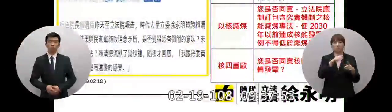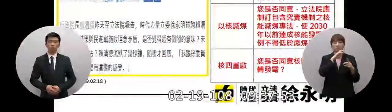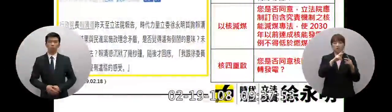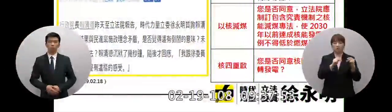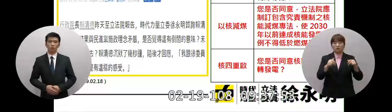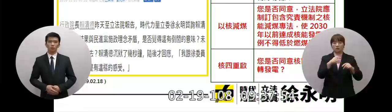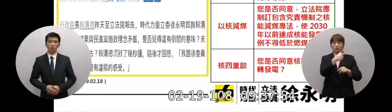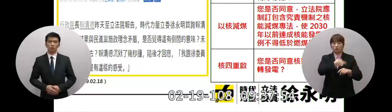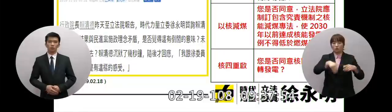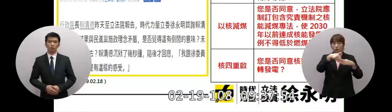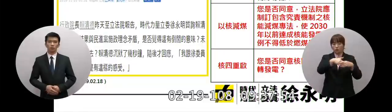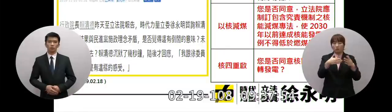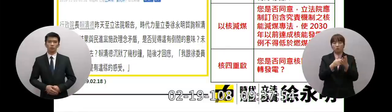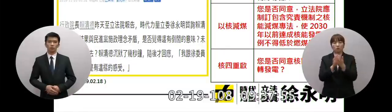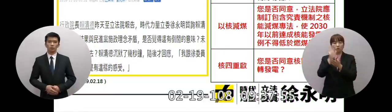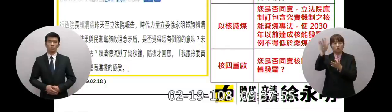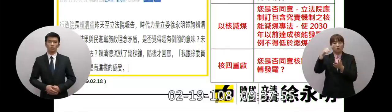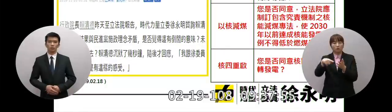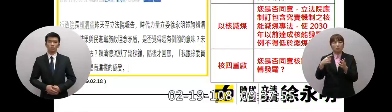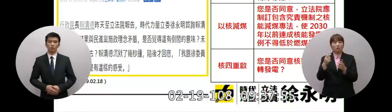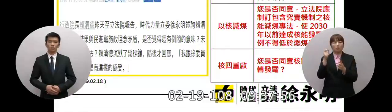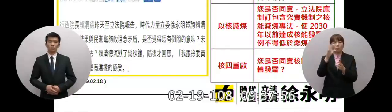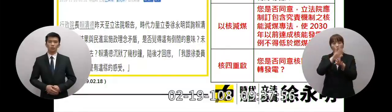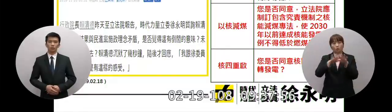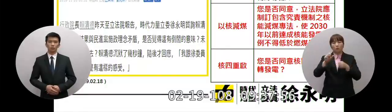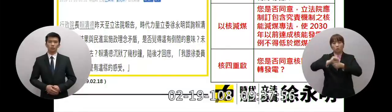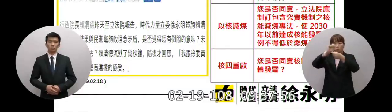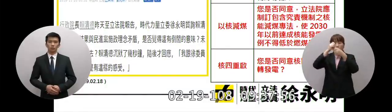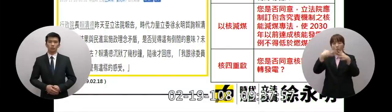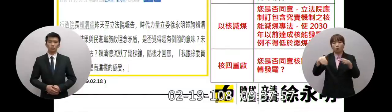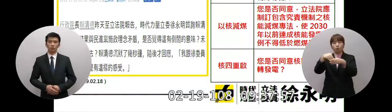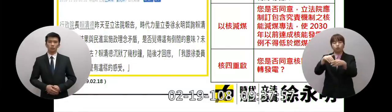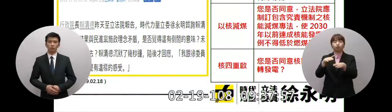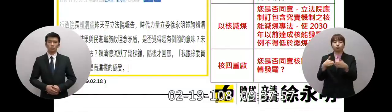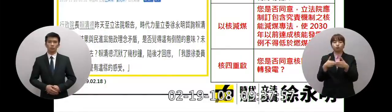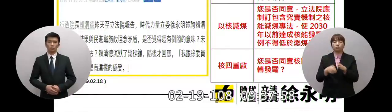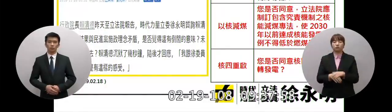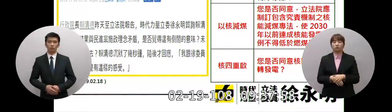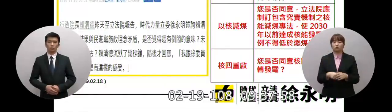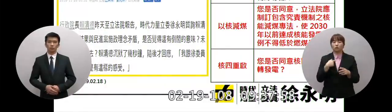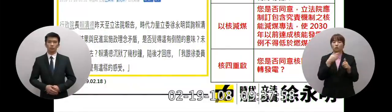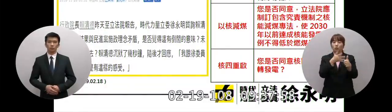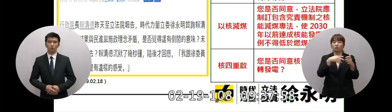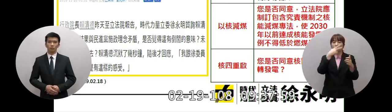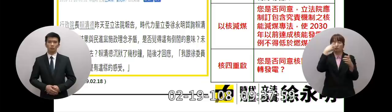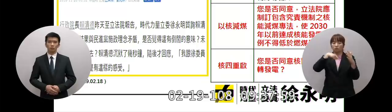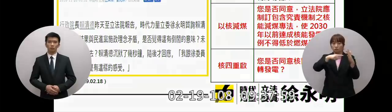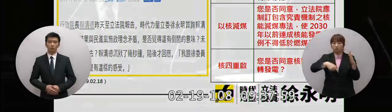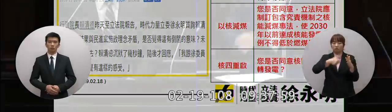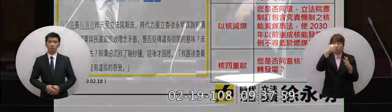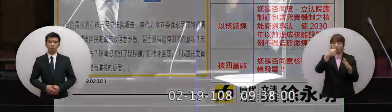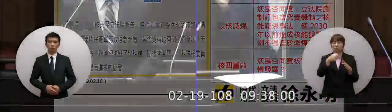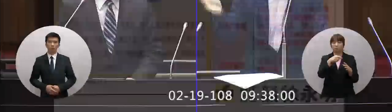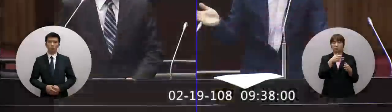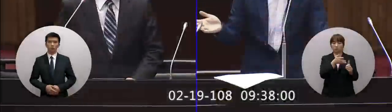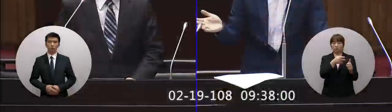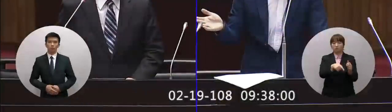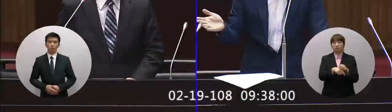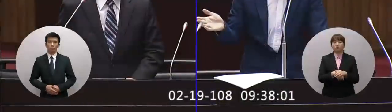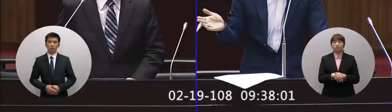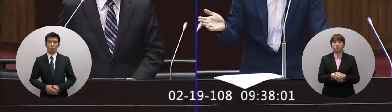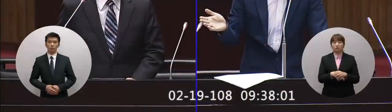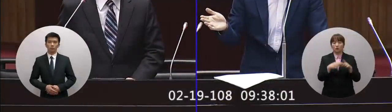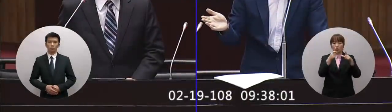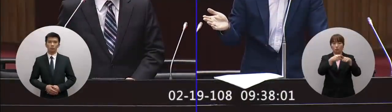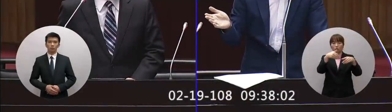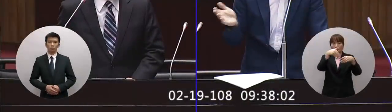选举，在未来搞不好会更为频繁。那时候我问赖院长说，因为很多